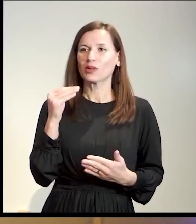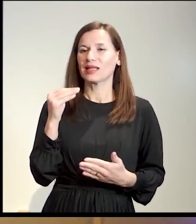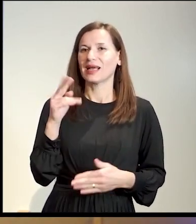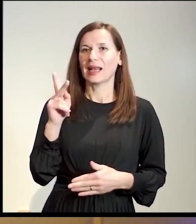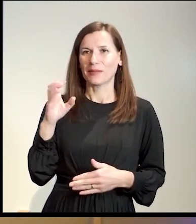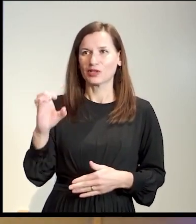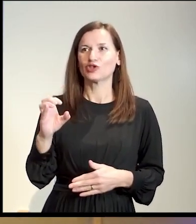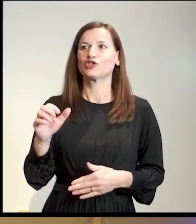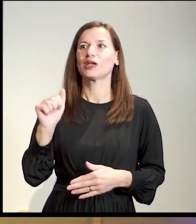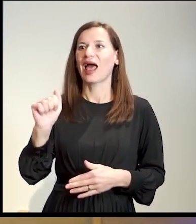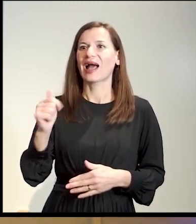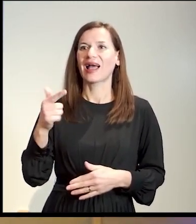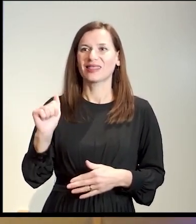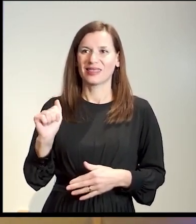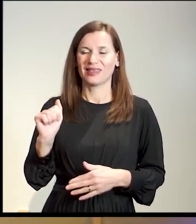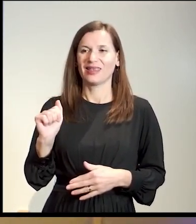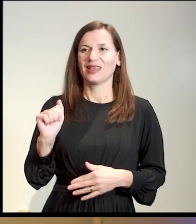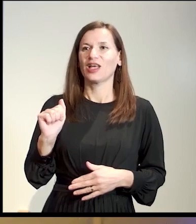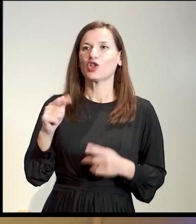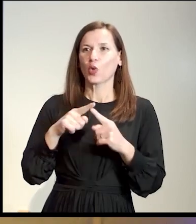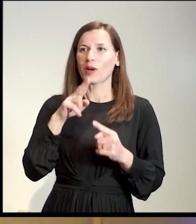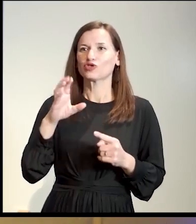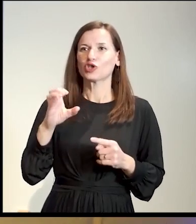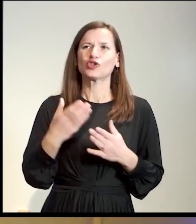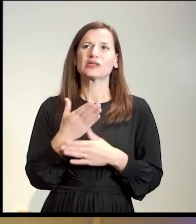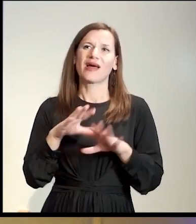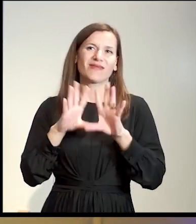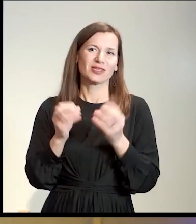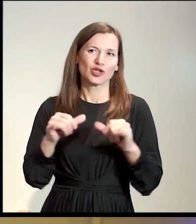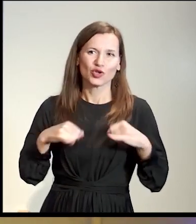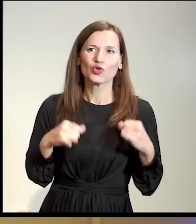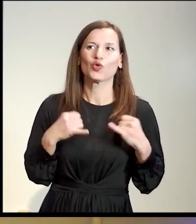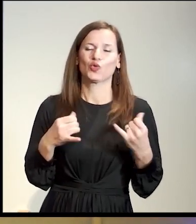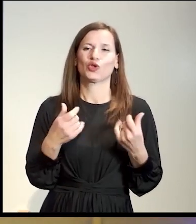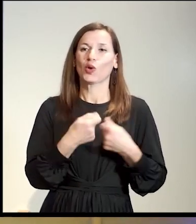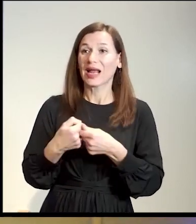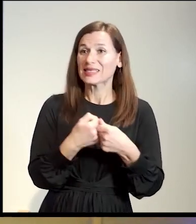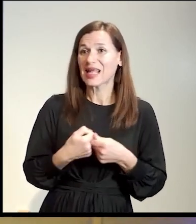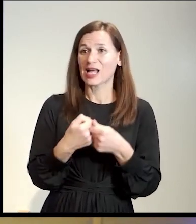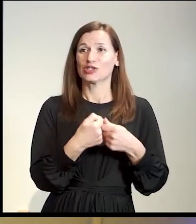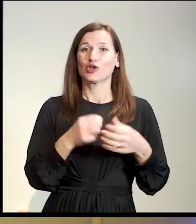in Agati Tomažič za ves trud z organizacijo in koordinacijo.